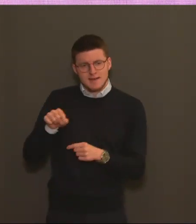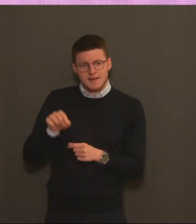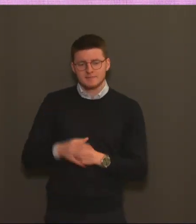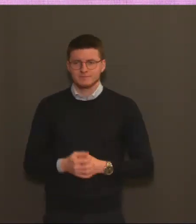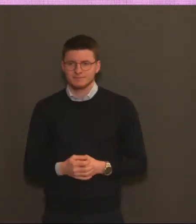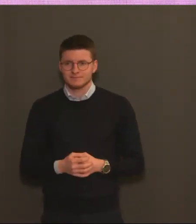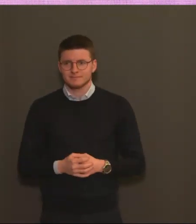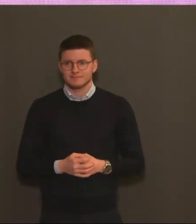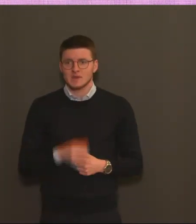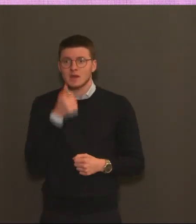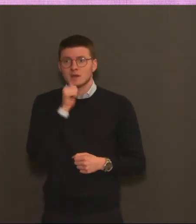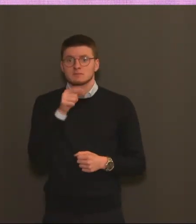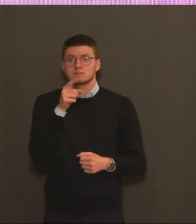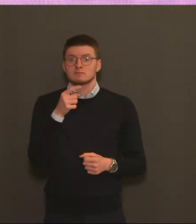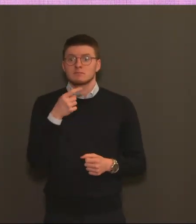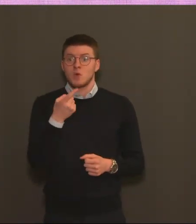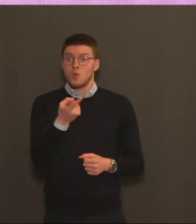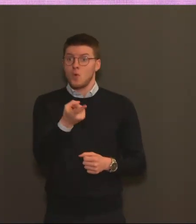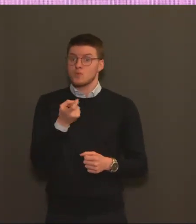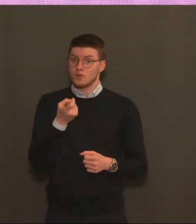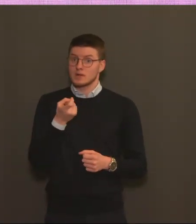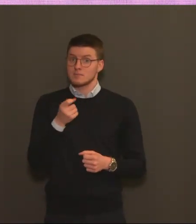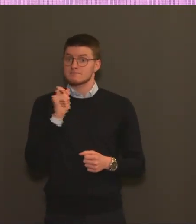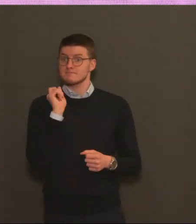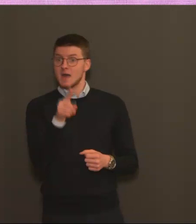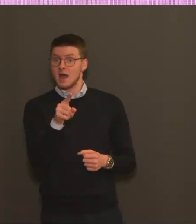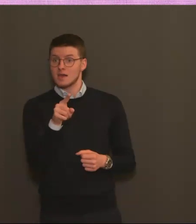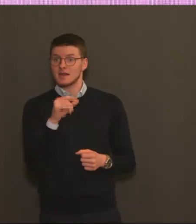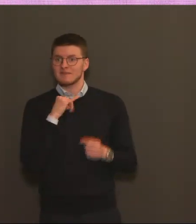verstuurd vanuit hetzelfde mailadres, namelijk